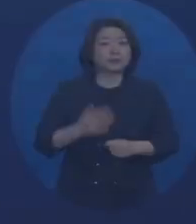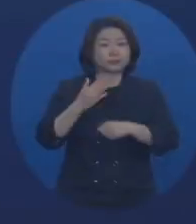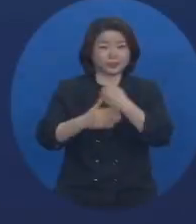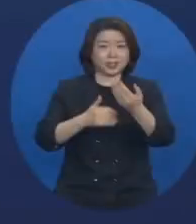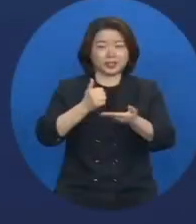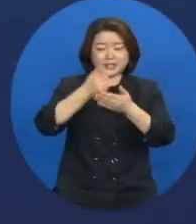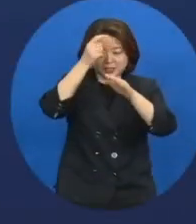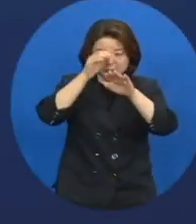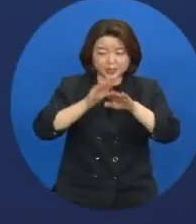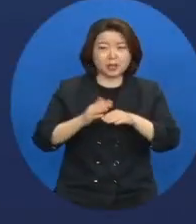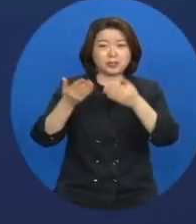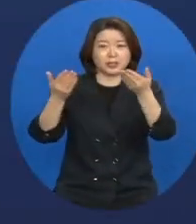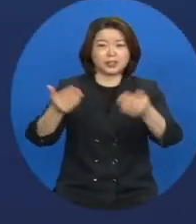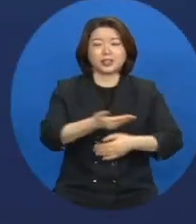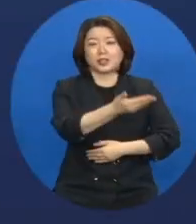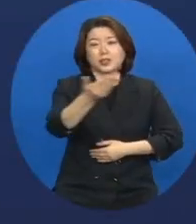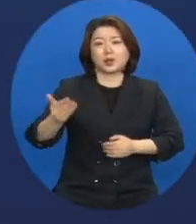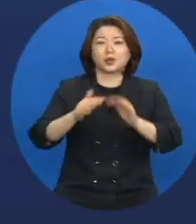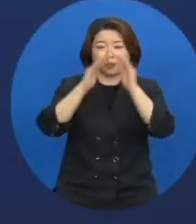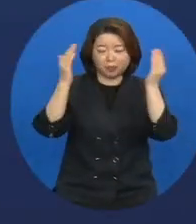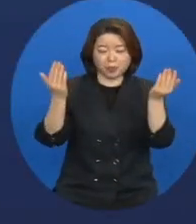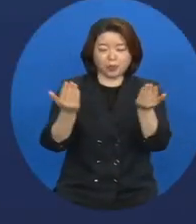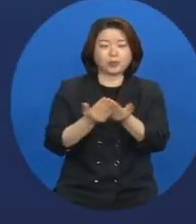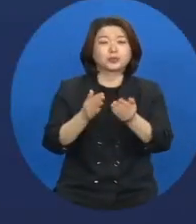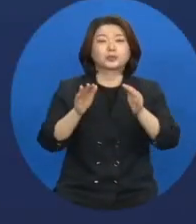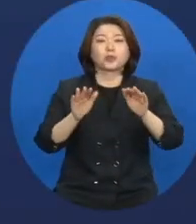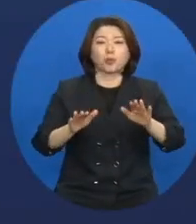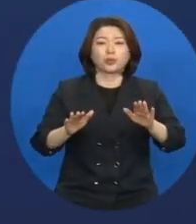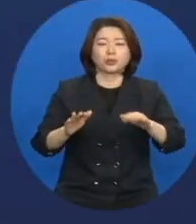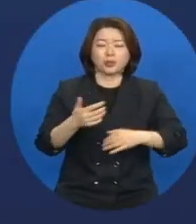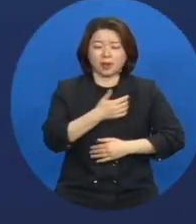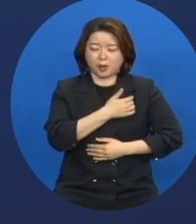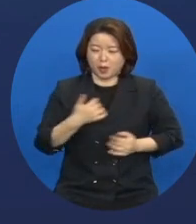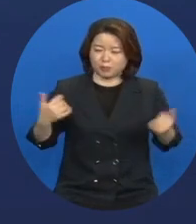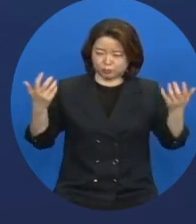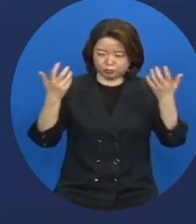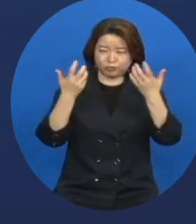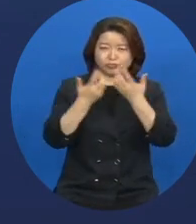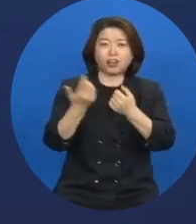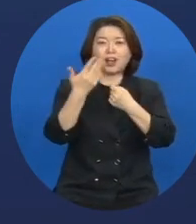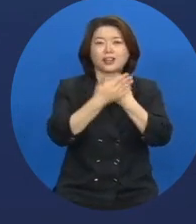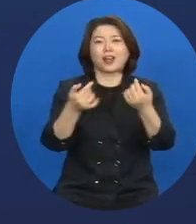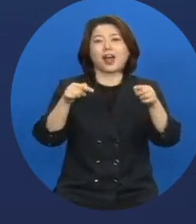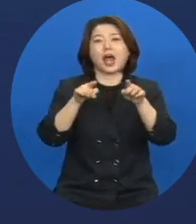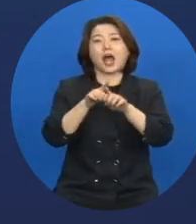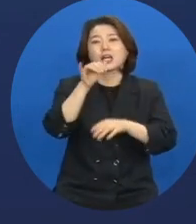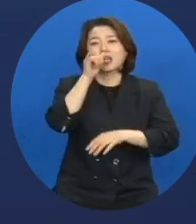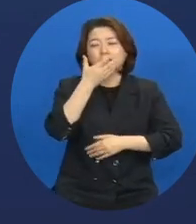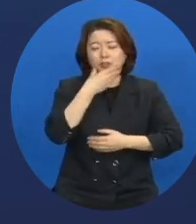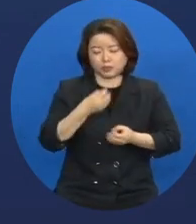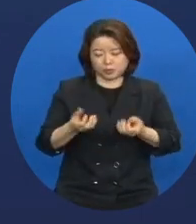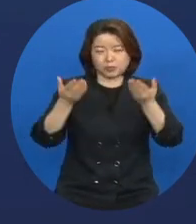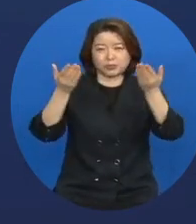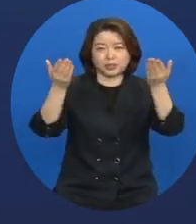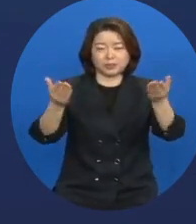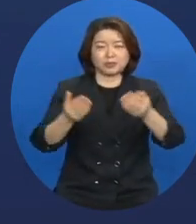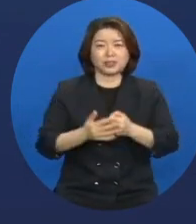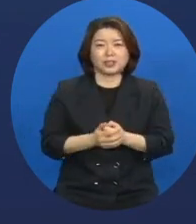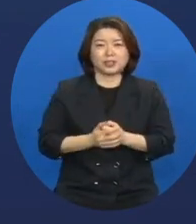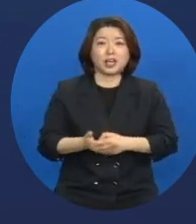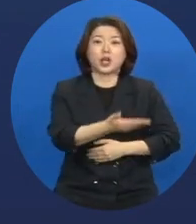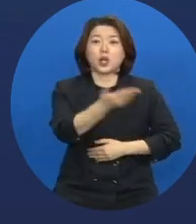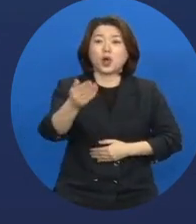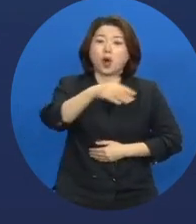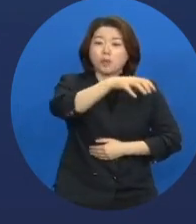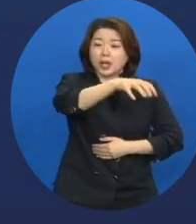하나님께 예배하는 여러분 모두에게 오늘도 풍성하신 은혜가 함께 하기를 축복합니다. 여러분이 있는